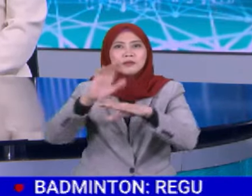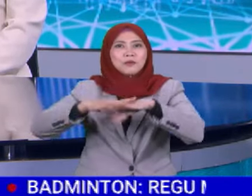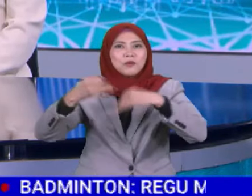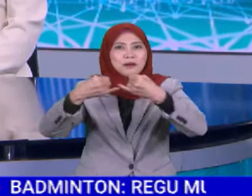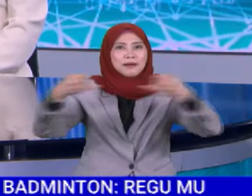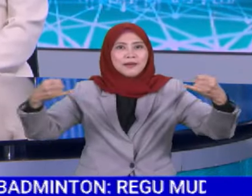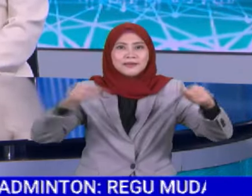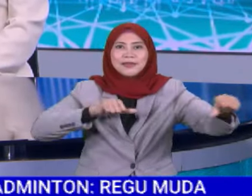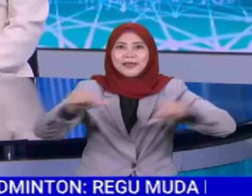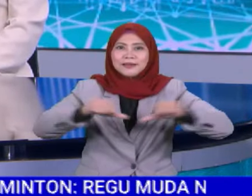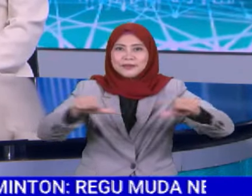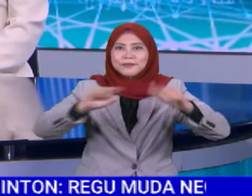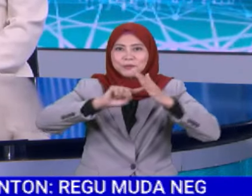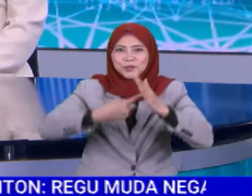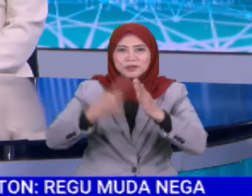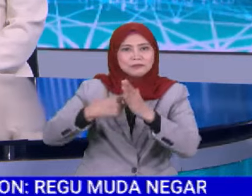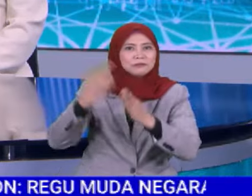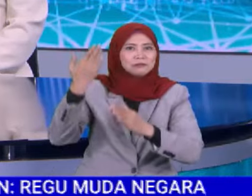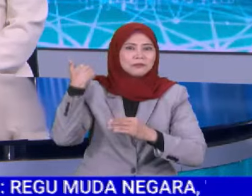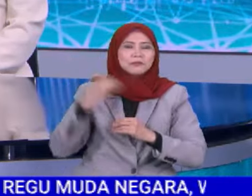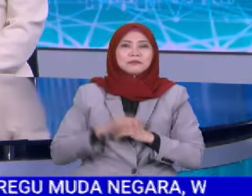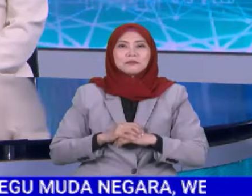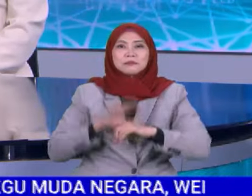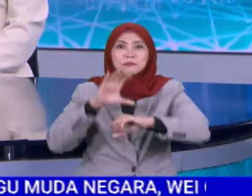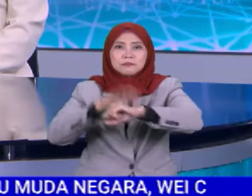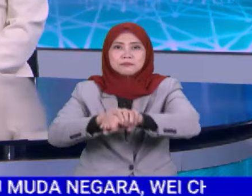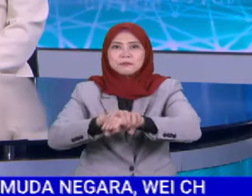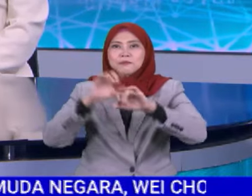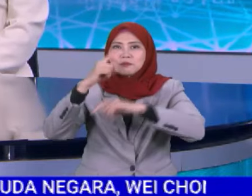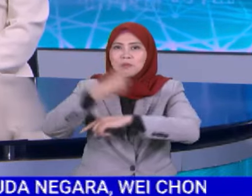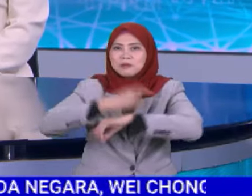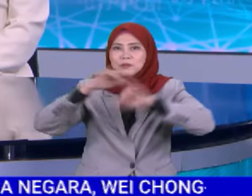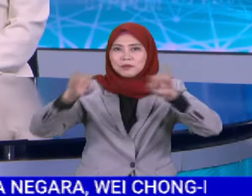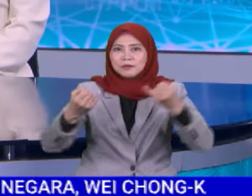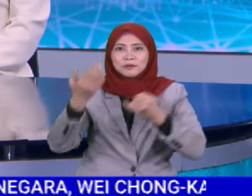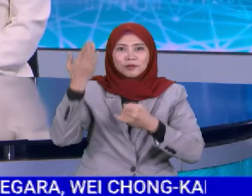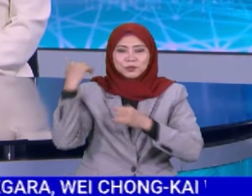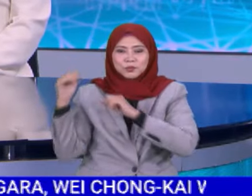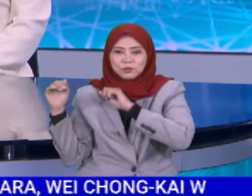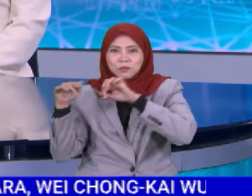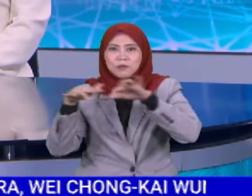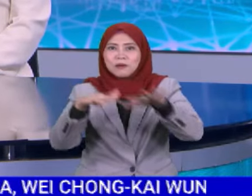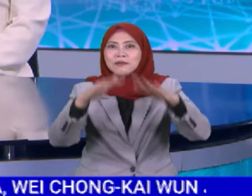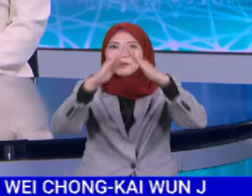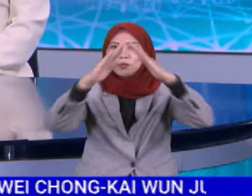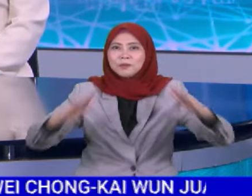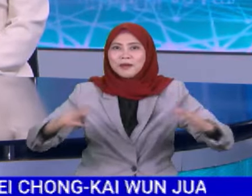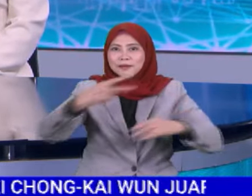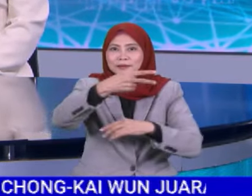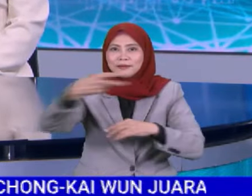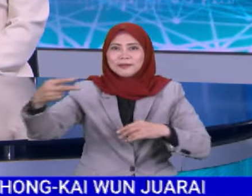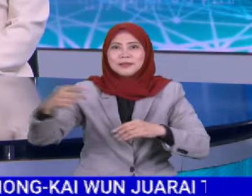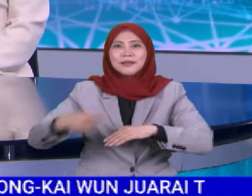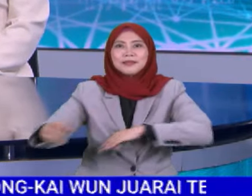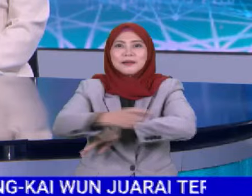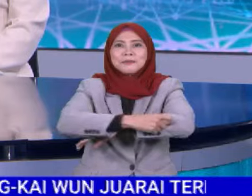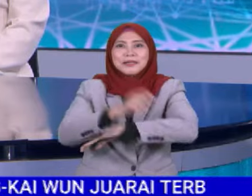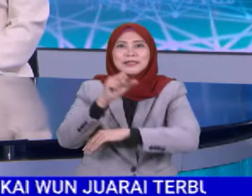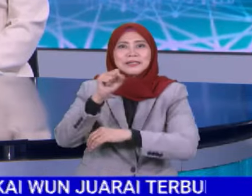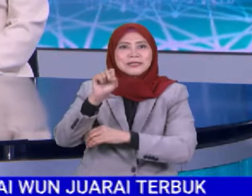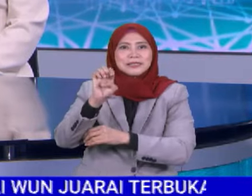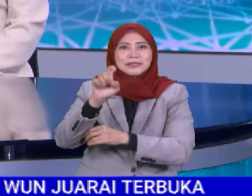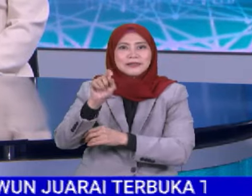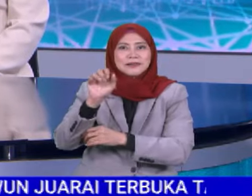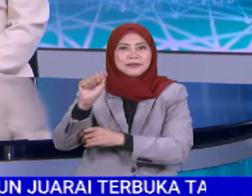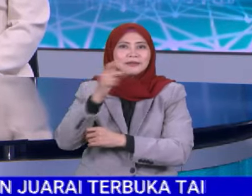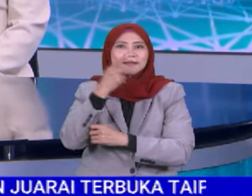yang aktif sejak bulan lalu. Penahanan dibuat pada Jumaat lalu hasil serbuan di sebuah rumah teres di Taman Setia Kajang,